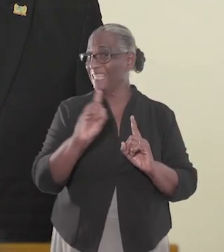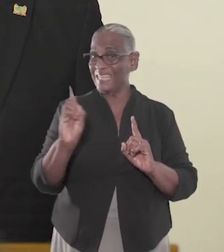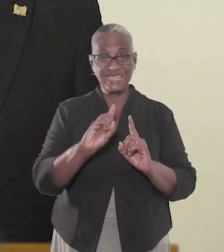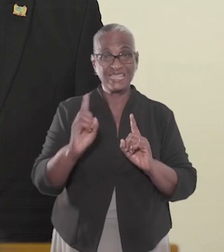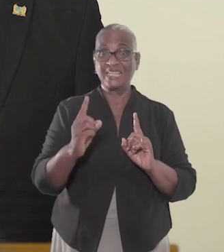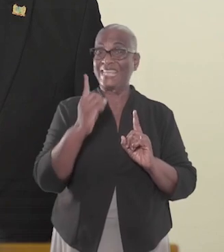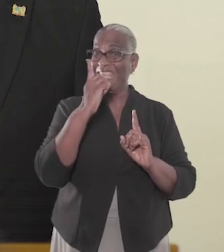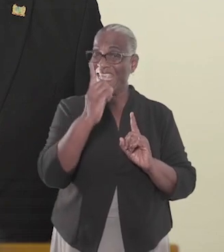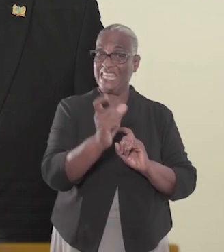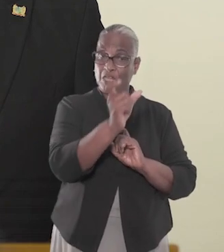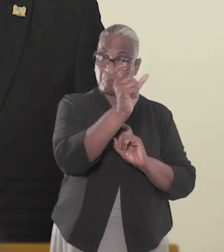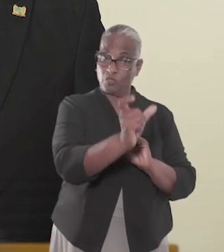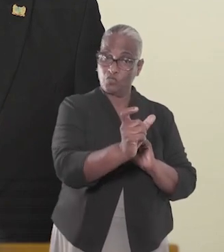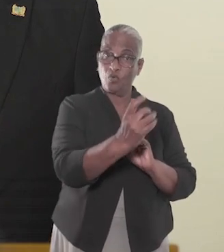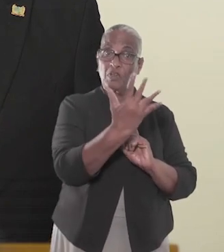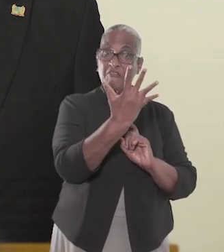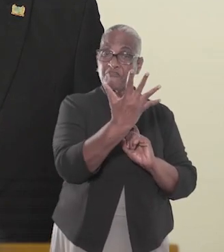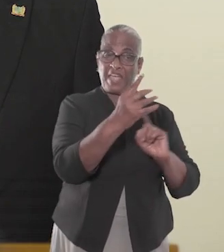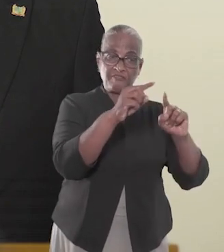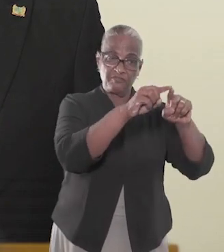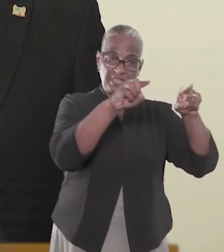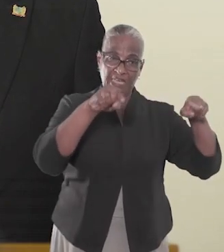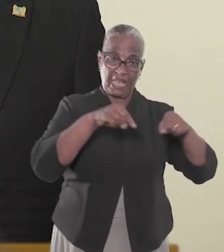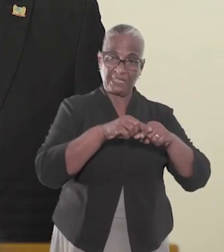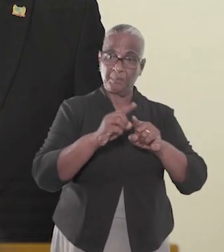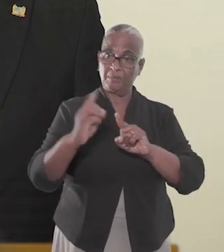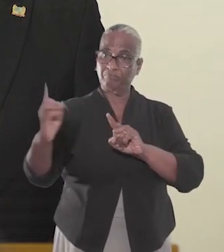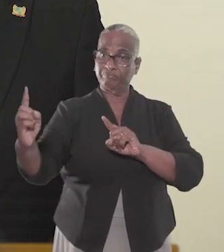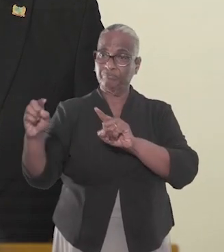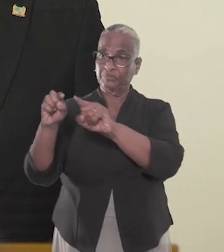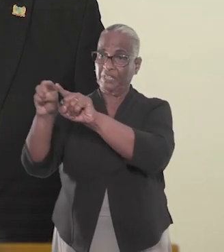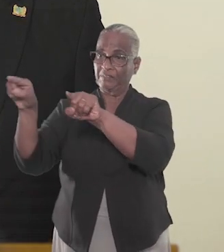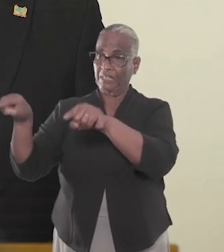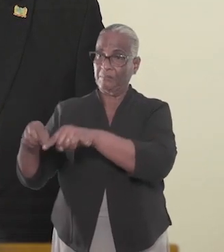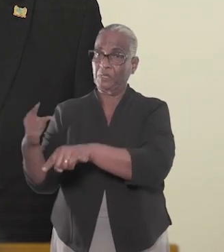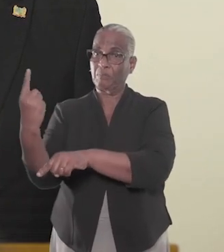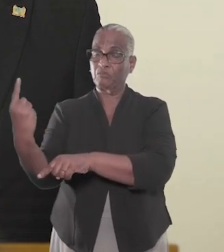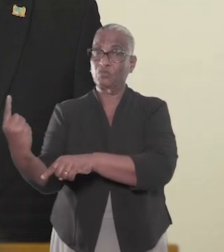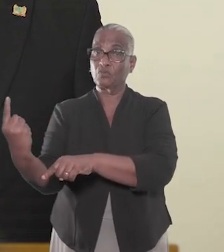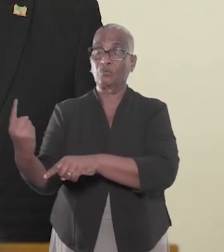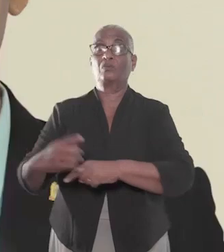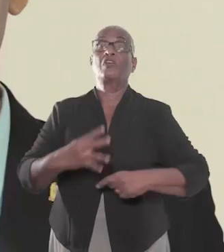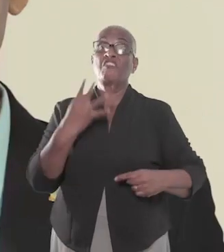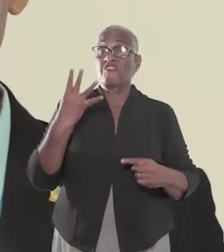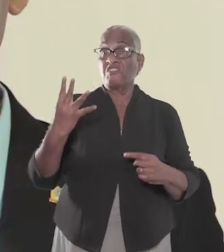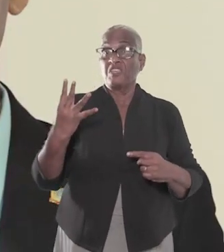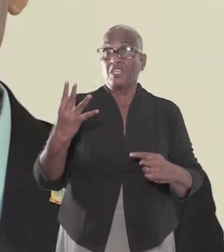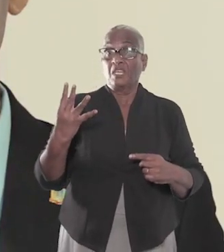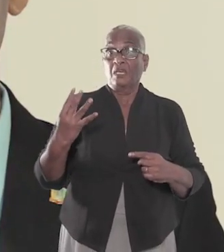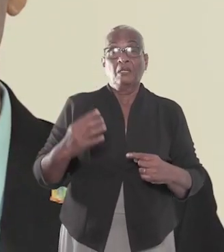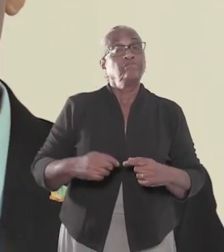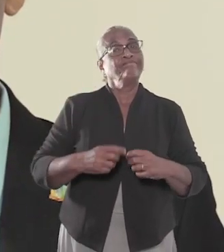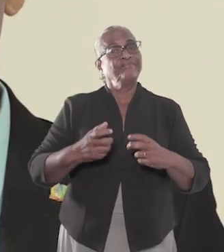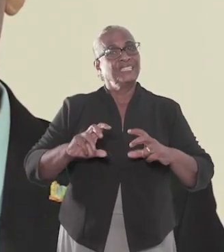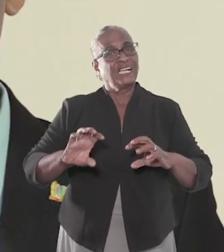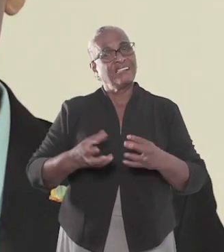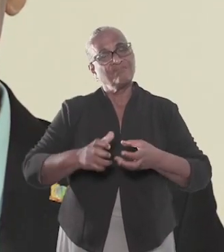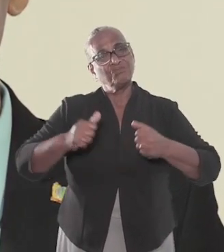gesteld op niet meer dan één persoon per vijf vierkante meter tegelijkertijd. Maatregel 4.